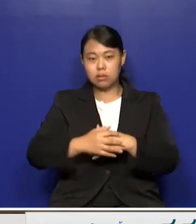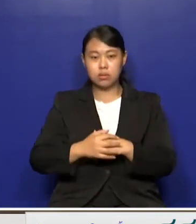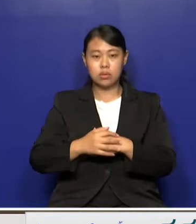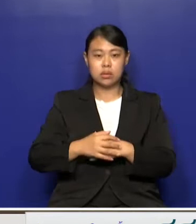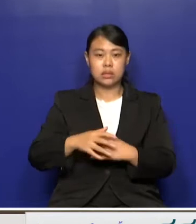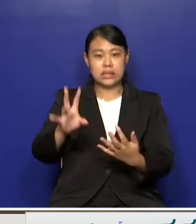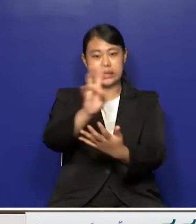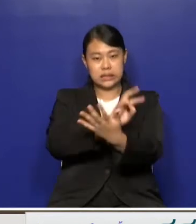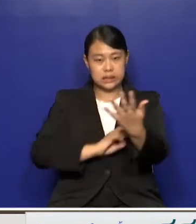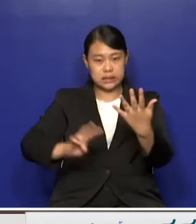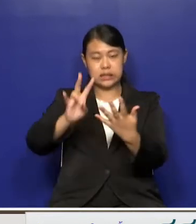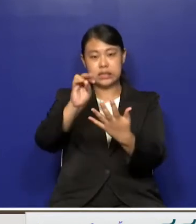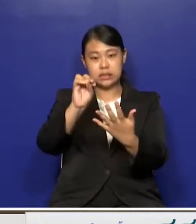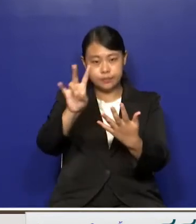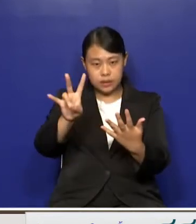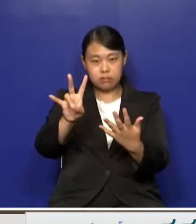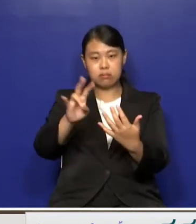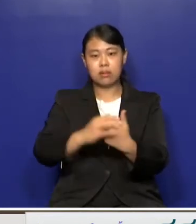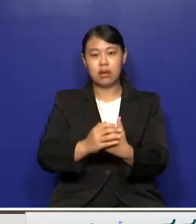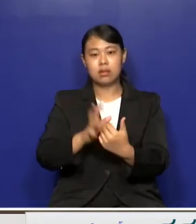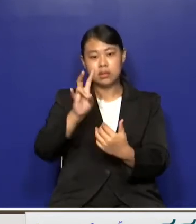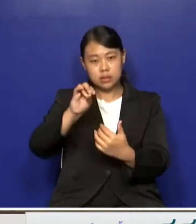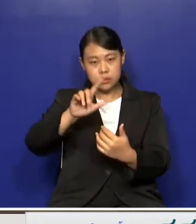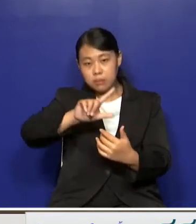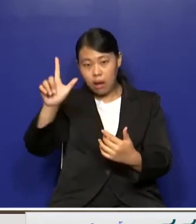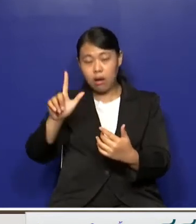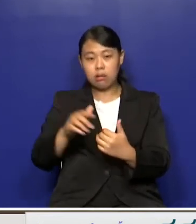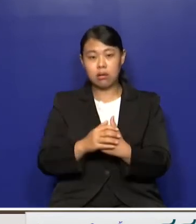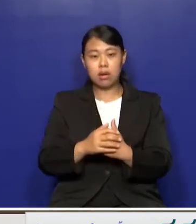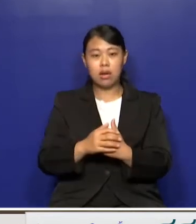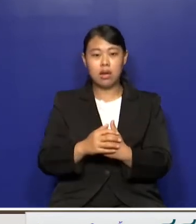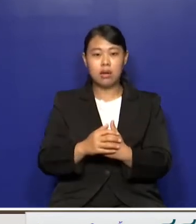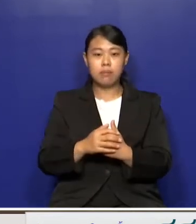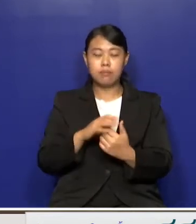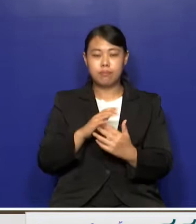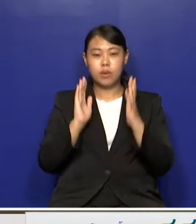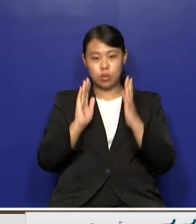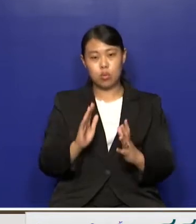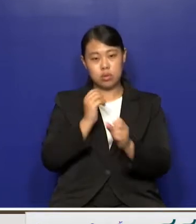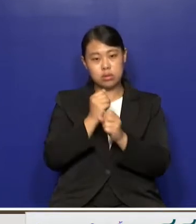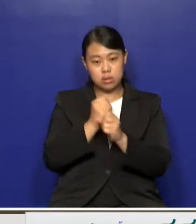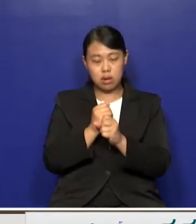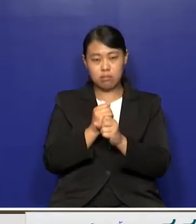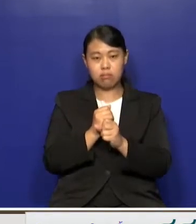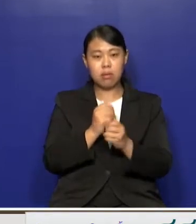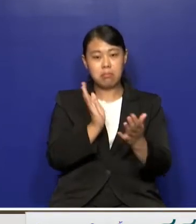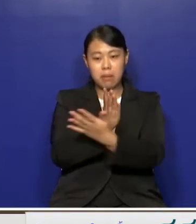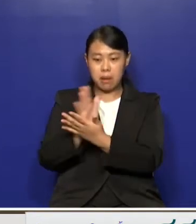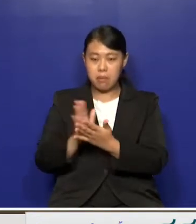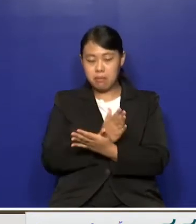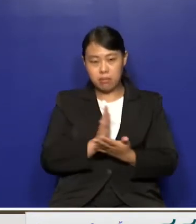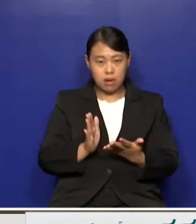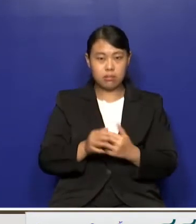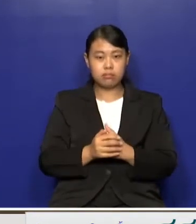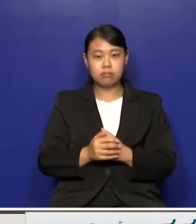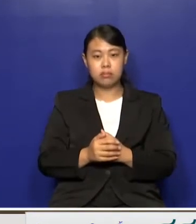70 ก่ารานคนนั้นคือเป็หนส่วน ในขณะเดียวกันนั้นถเปรีบ